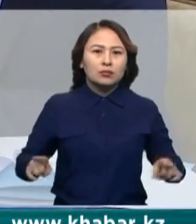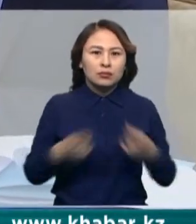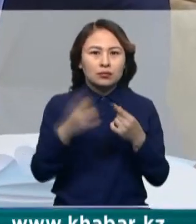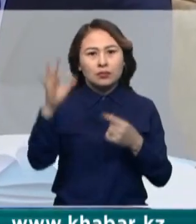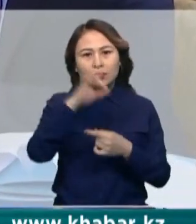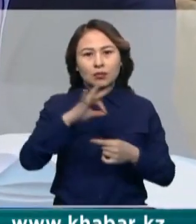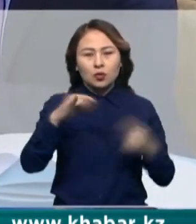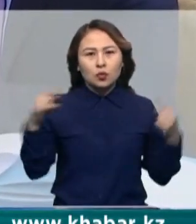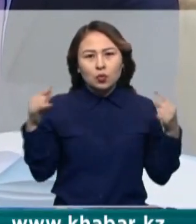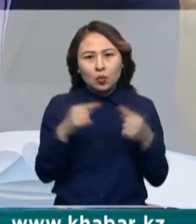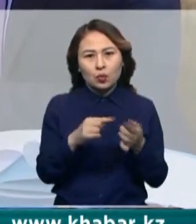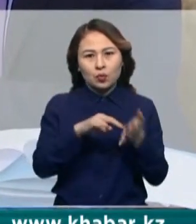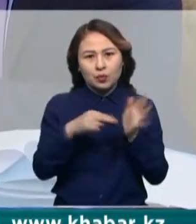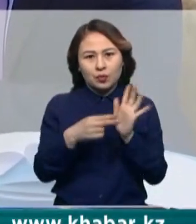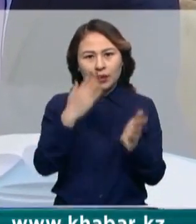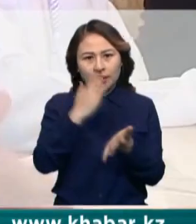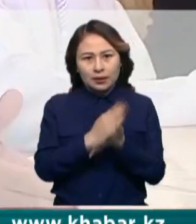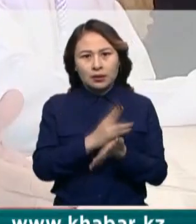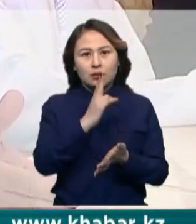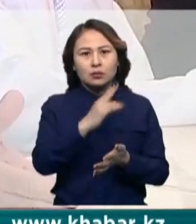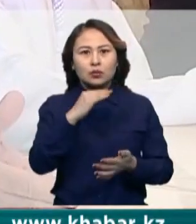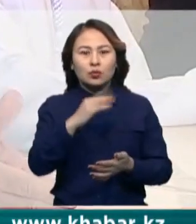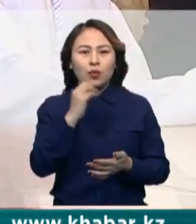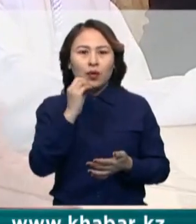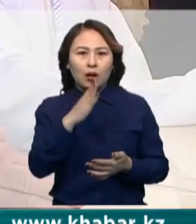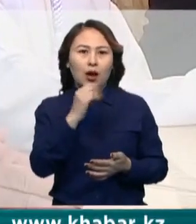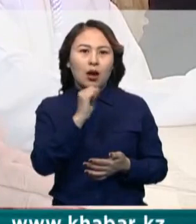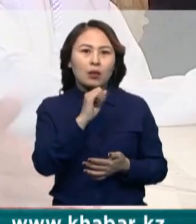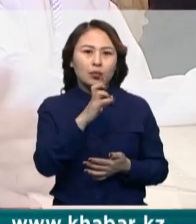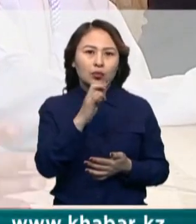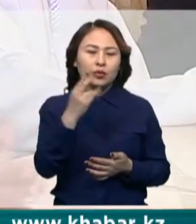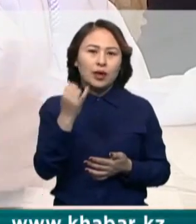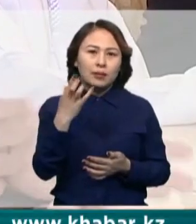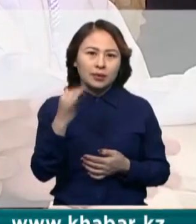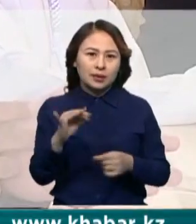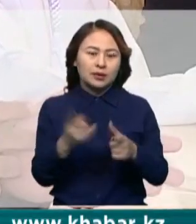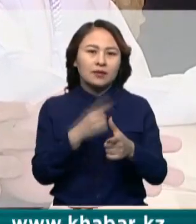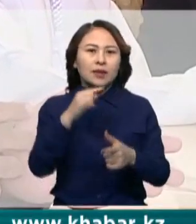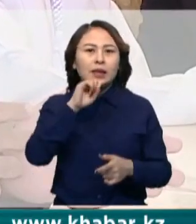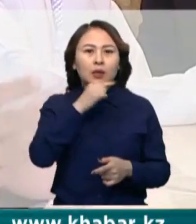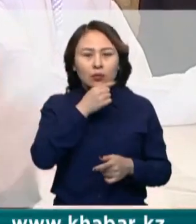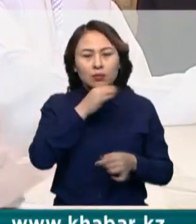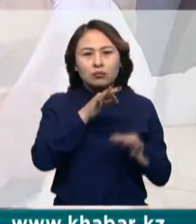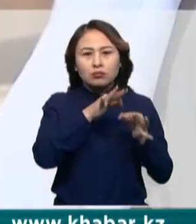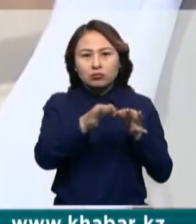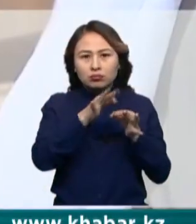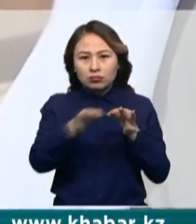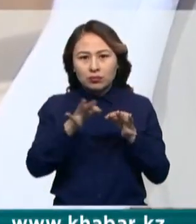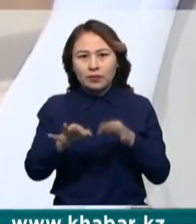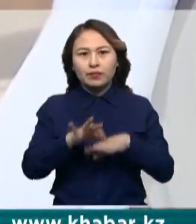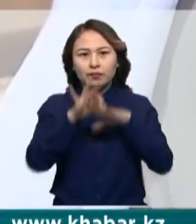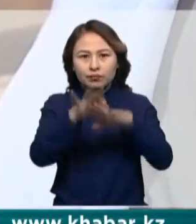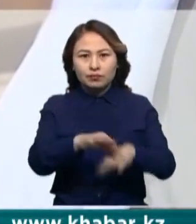дамыту жөнінде нақты жоспарлар бар. Қасым Жомарт Тоқаев Абу-Даби Global Market еркін экономикалық аймағының елімізде атқарып жатқан